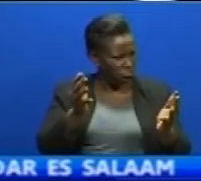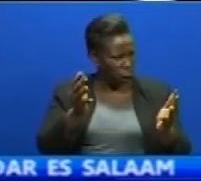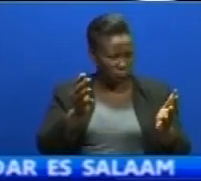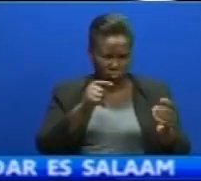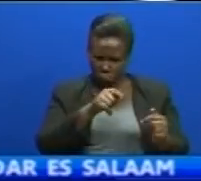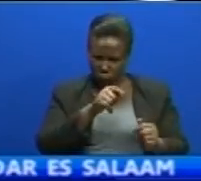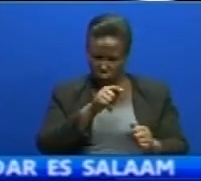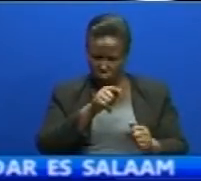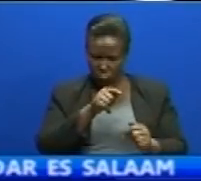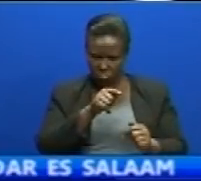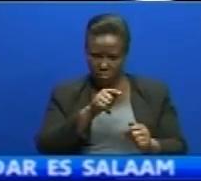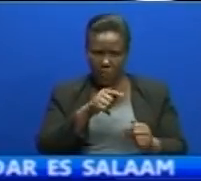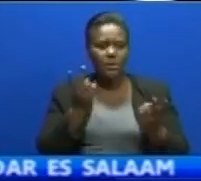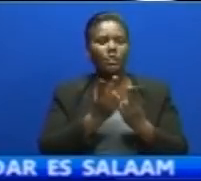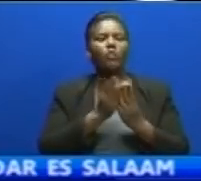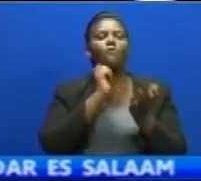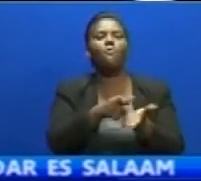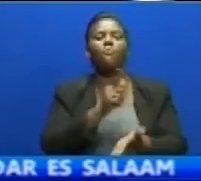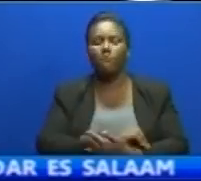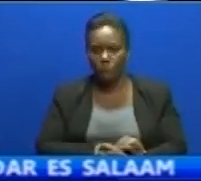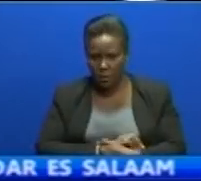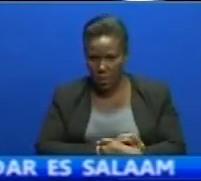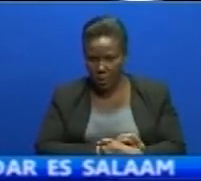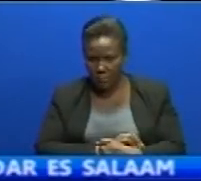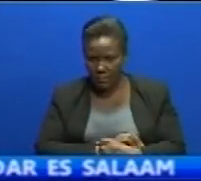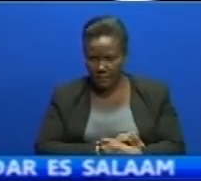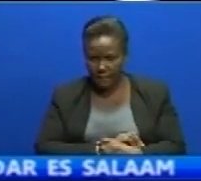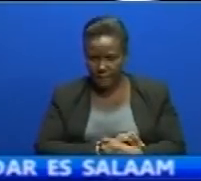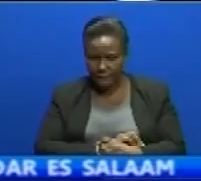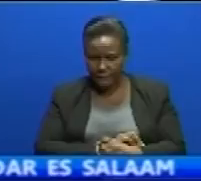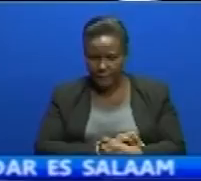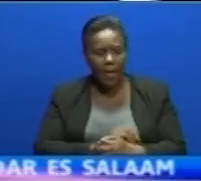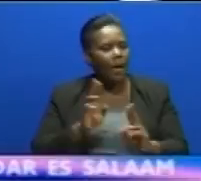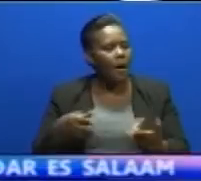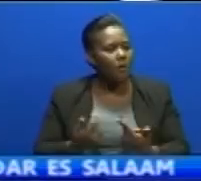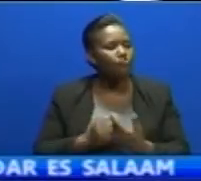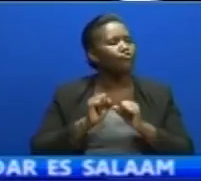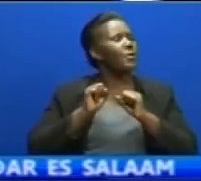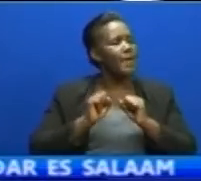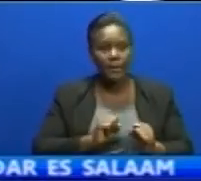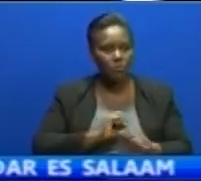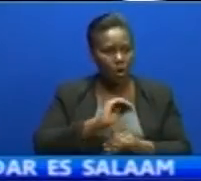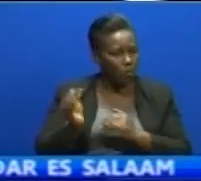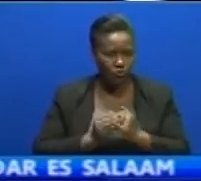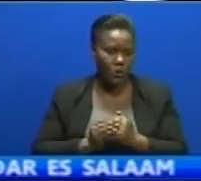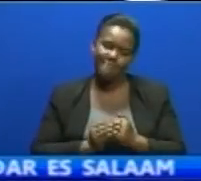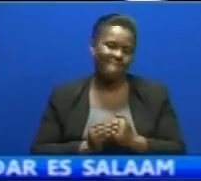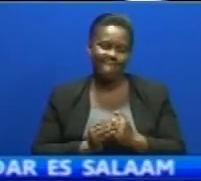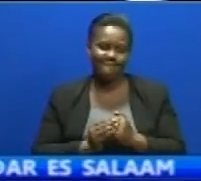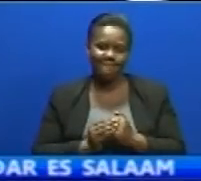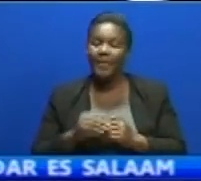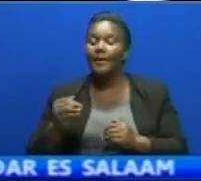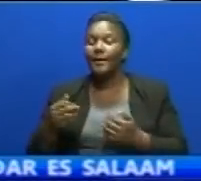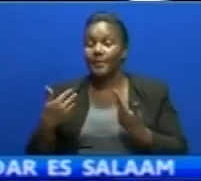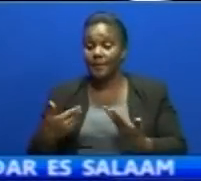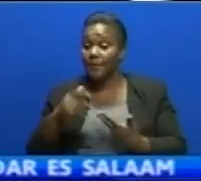kuhamasisha ndiko kuwafukuza wakimbizi, ndio kuwalazimisha wakimbizi. Na ndio maana wale